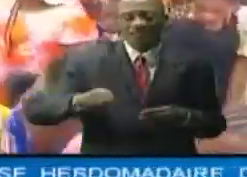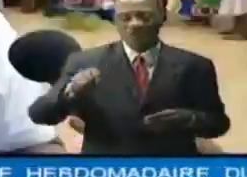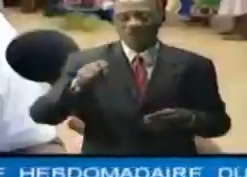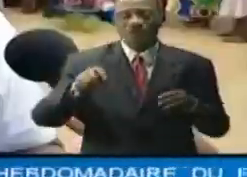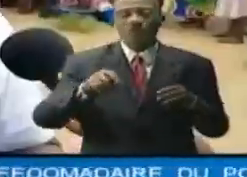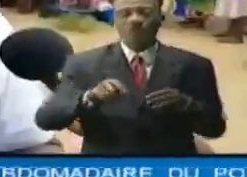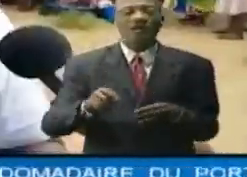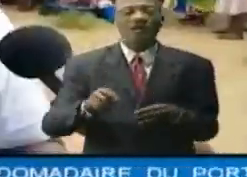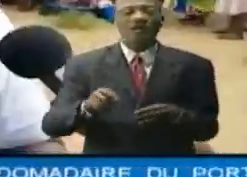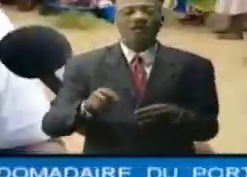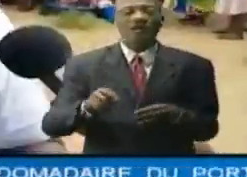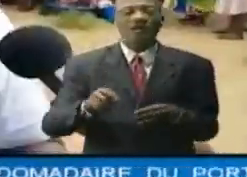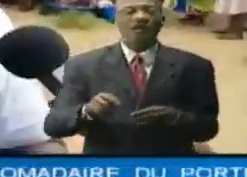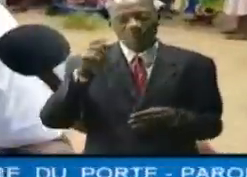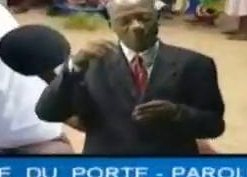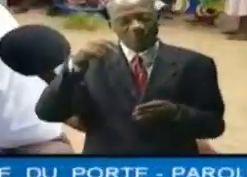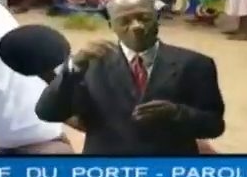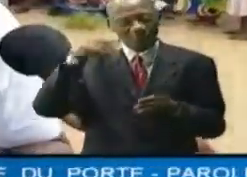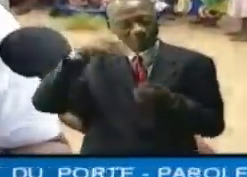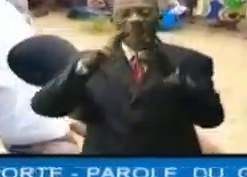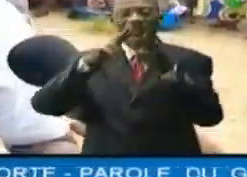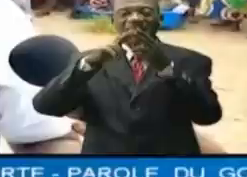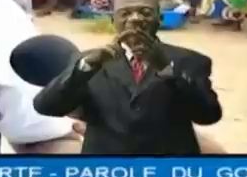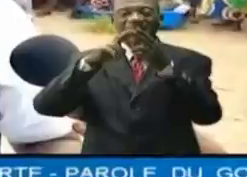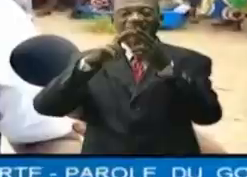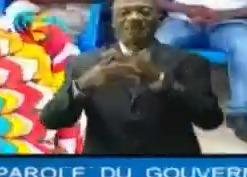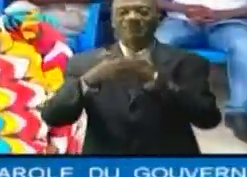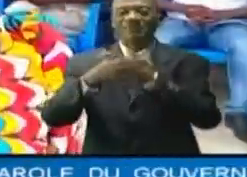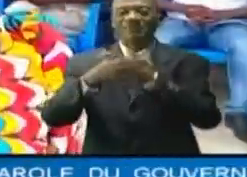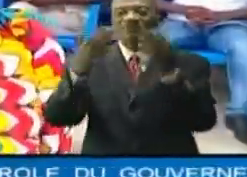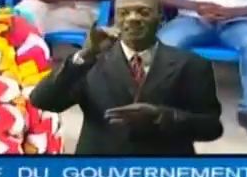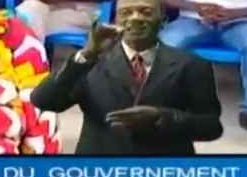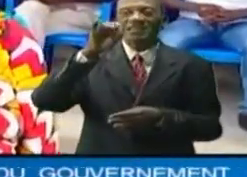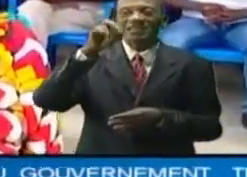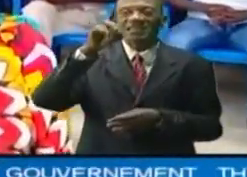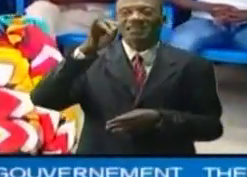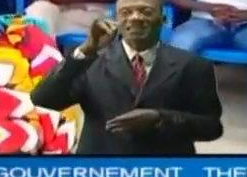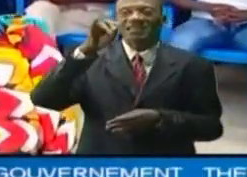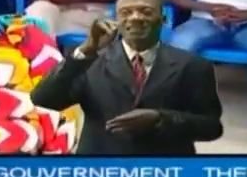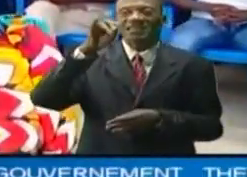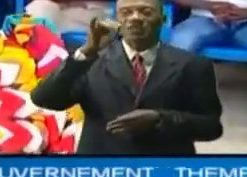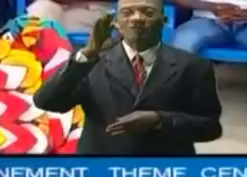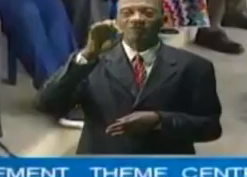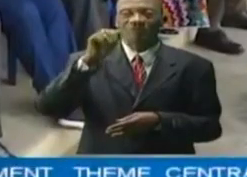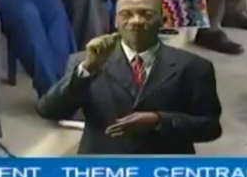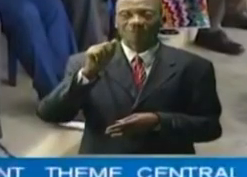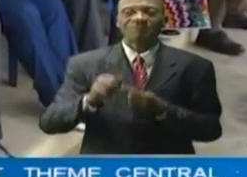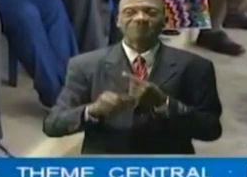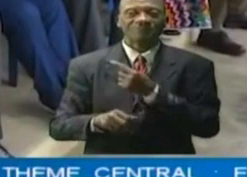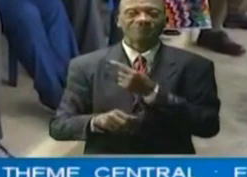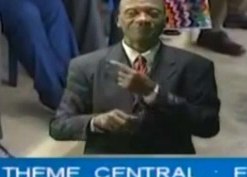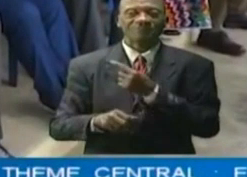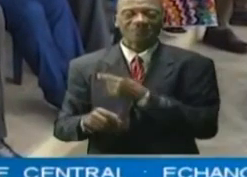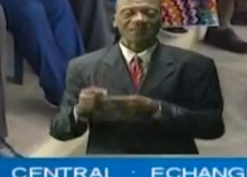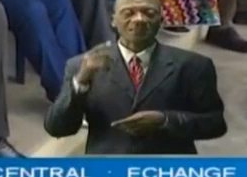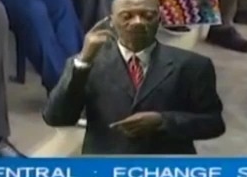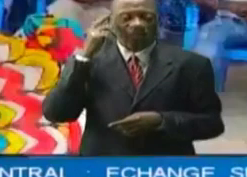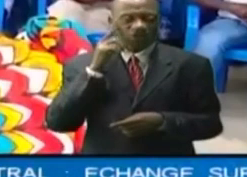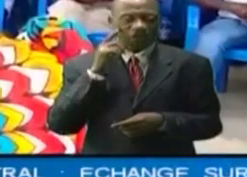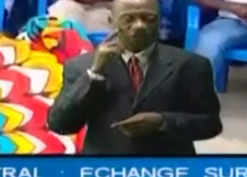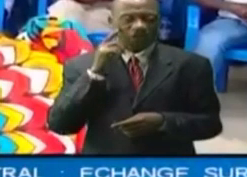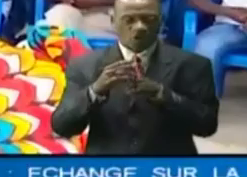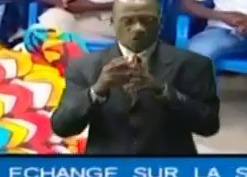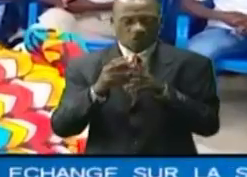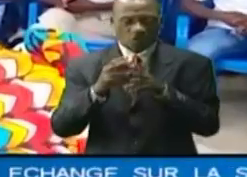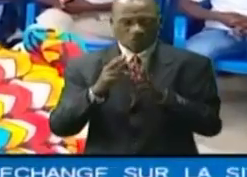d'Idiofa. Plusieurs interventions se sont succédées, notamment celle de la sœur Kinzongo Ephrasi, coordonnatrice de la CDRM, qui